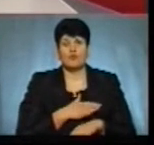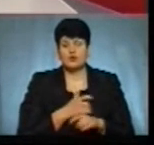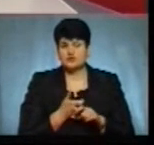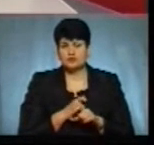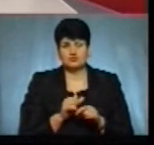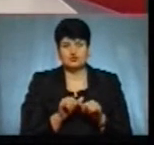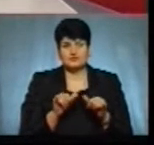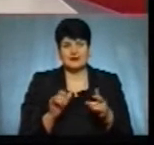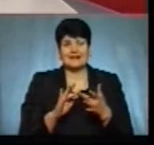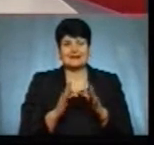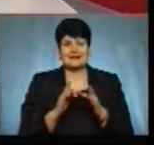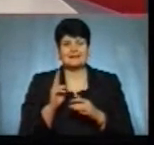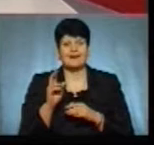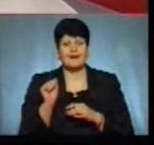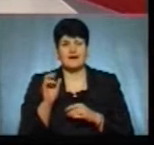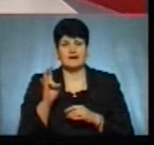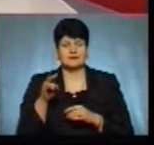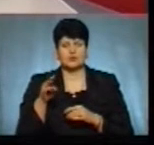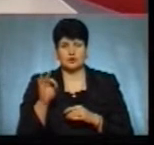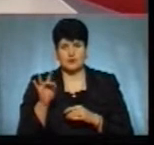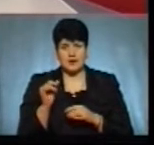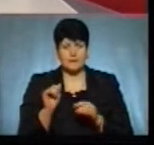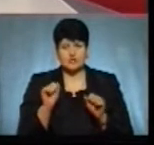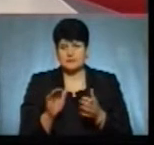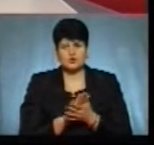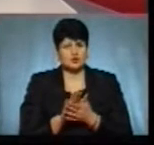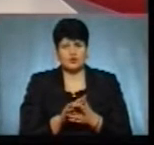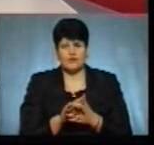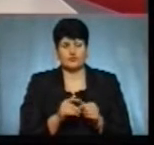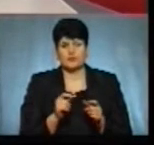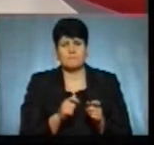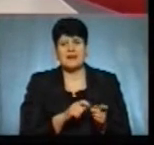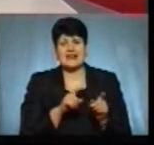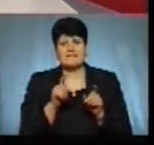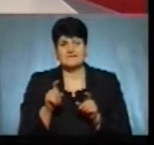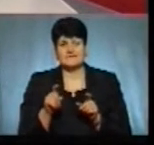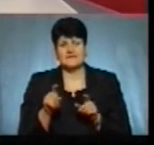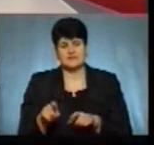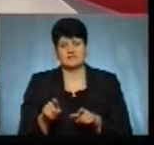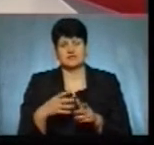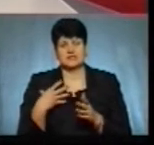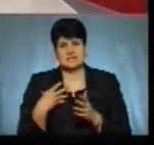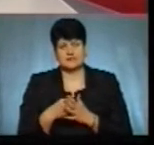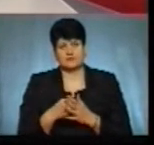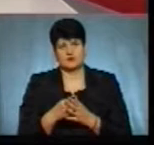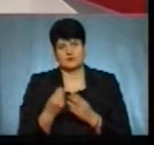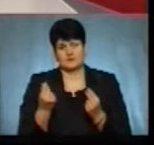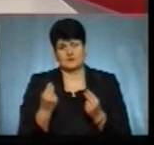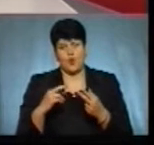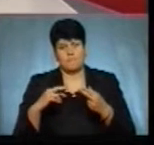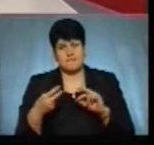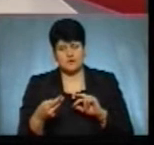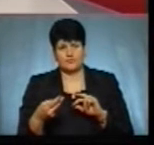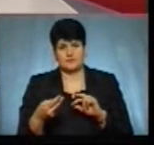звані інтернет-кантори, де ви можете, безкоштовно перевіривши свого рахунку в інтернет-кантор, обмінювати